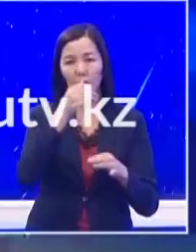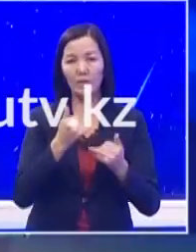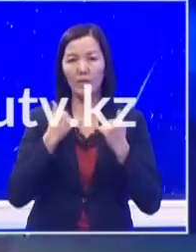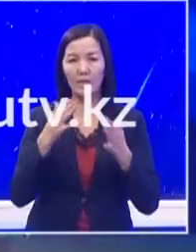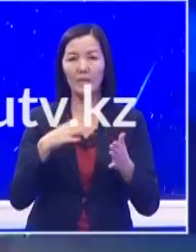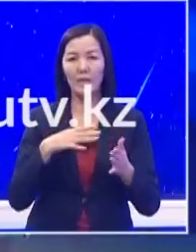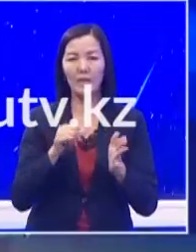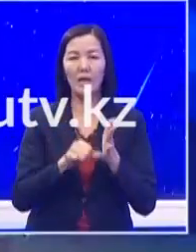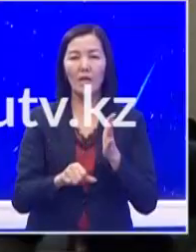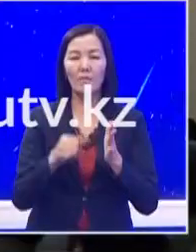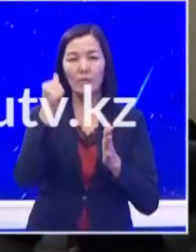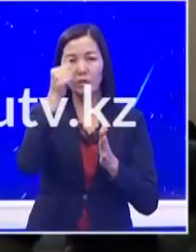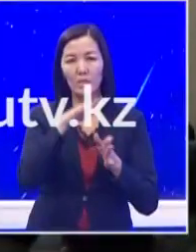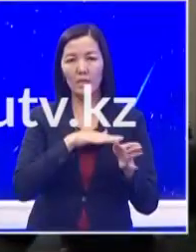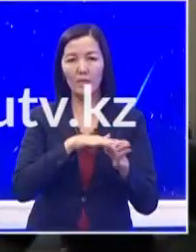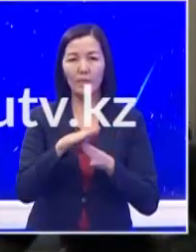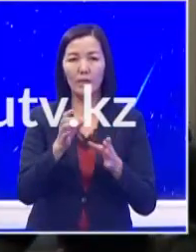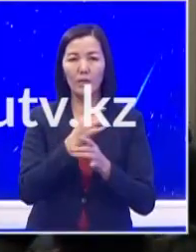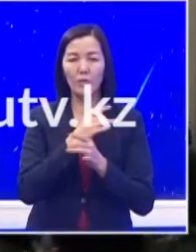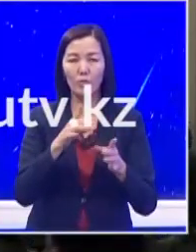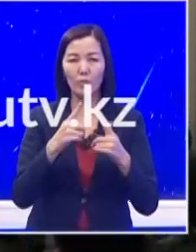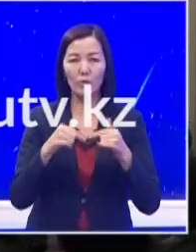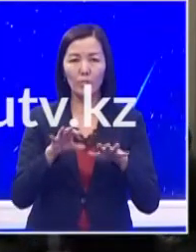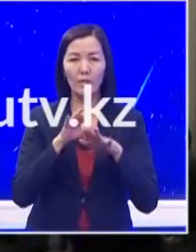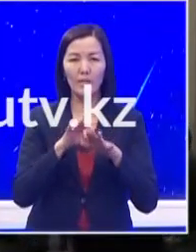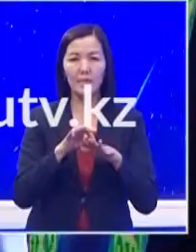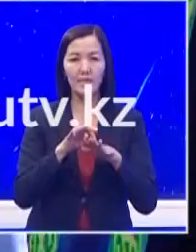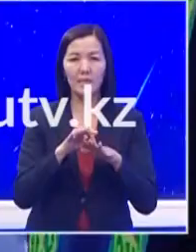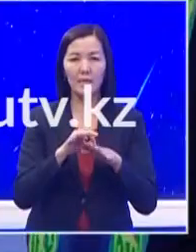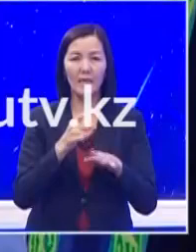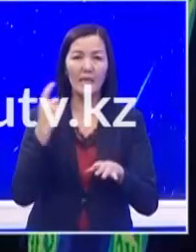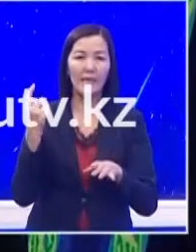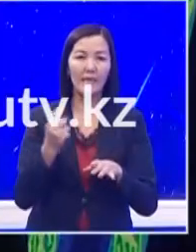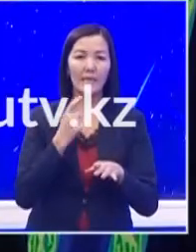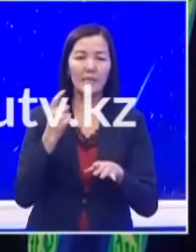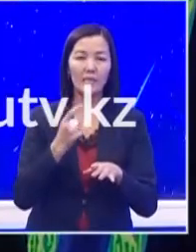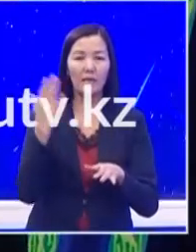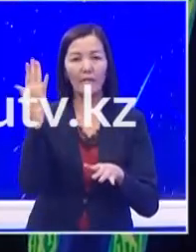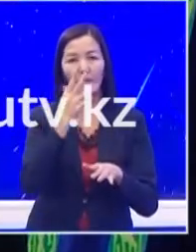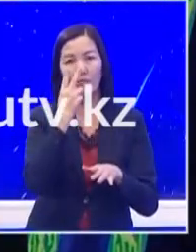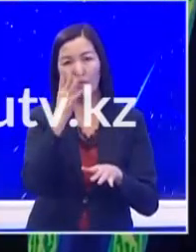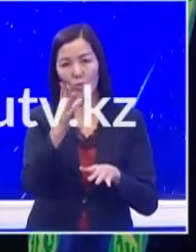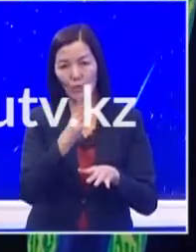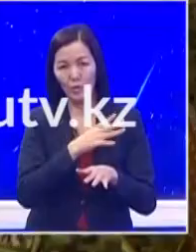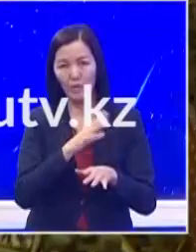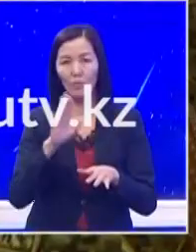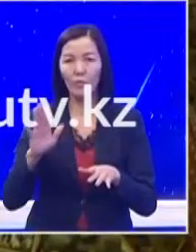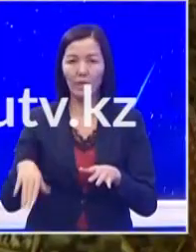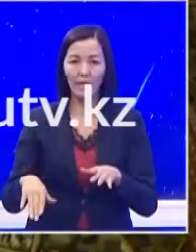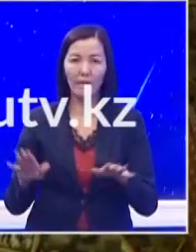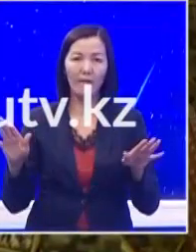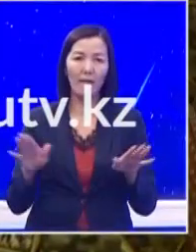Әрі 60 жылдық мерейтойымен орайластырды. Көпшілік алдымен кеш иесі жайлы деректер фильмін